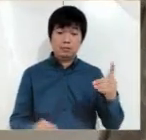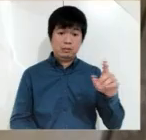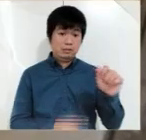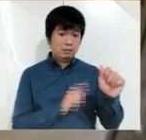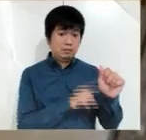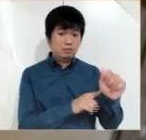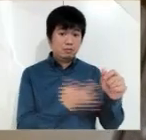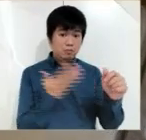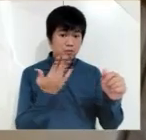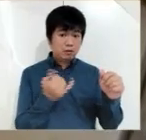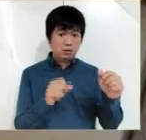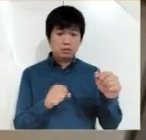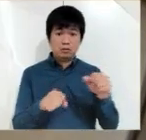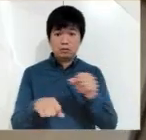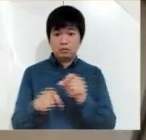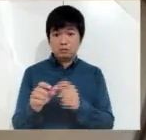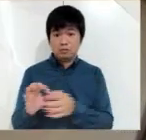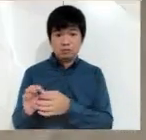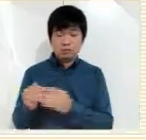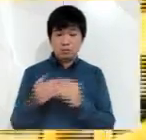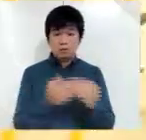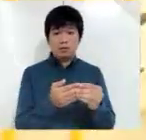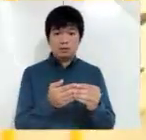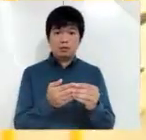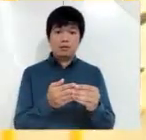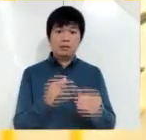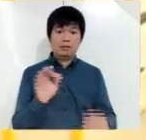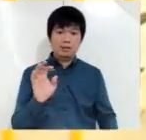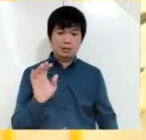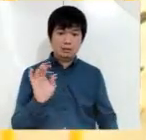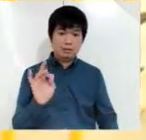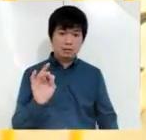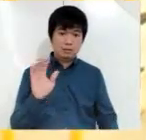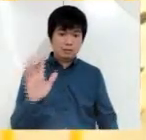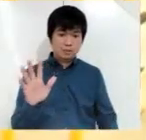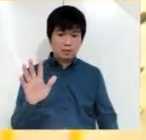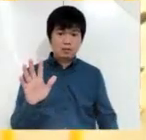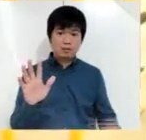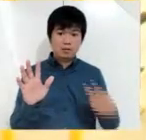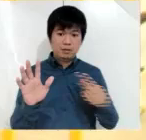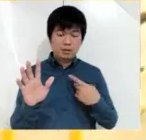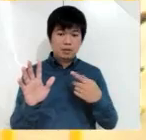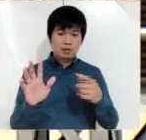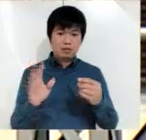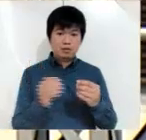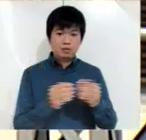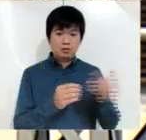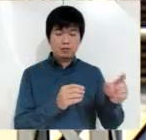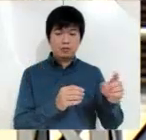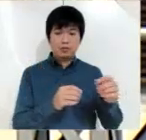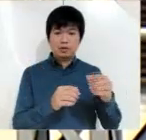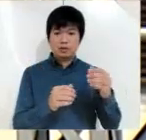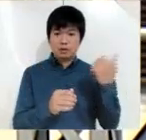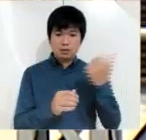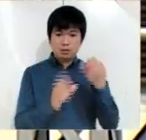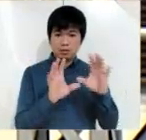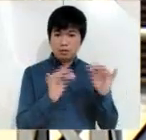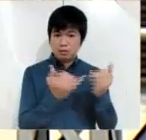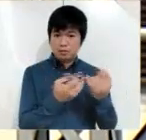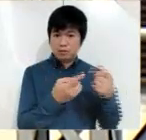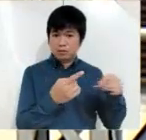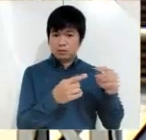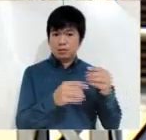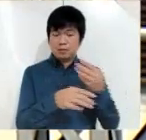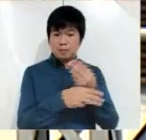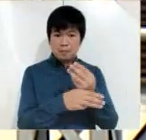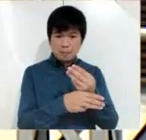niya ang Frabel Fishing Corporation mula 1985. May posisyon din si Laurel sa iba pang kumpanya na nasa sektor ng meat processing at maging